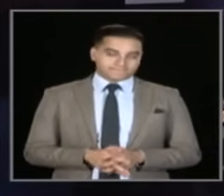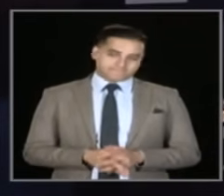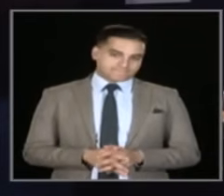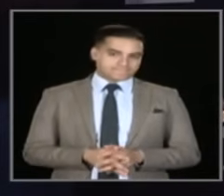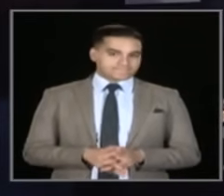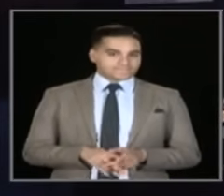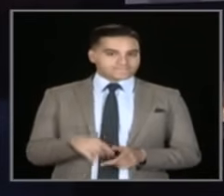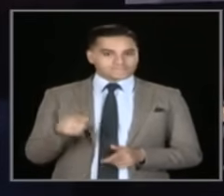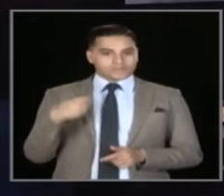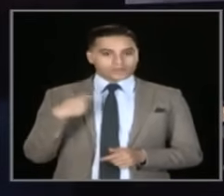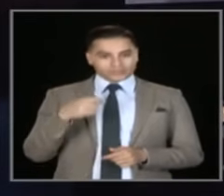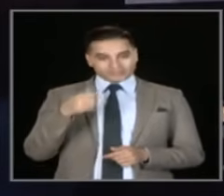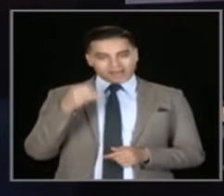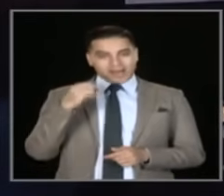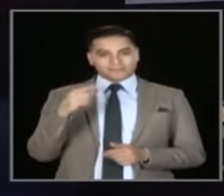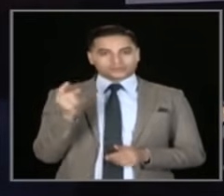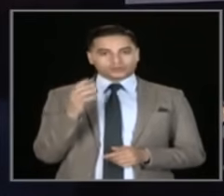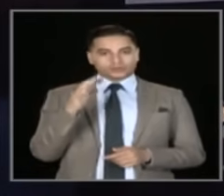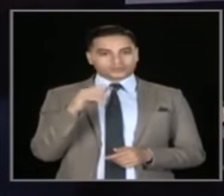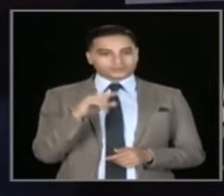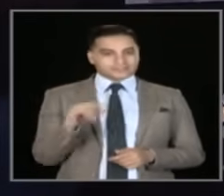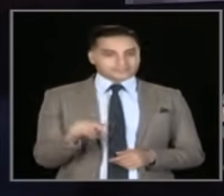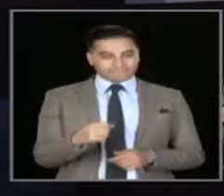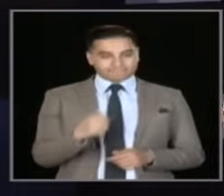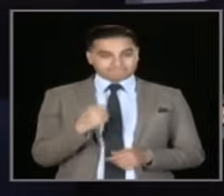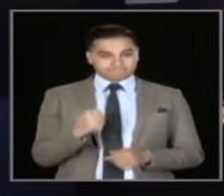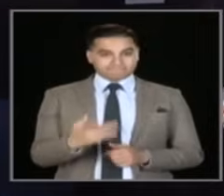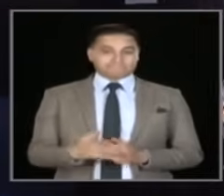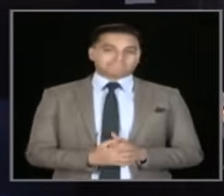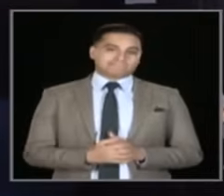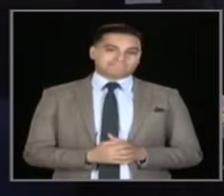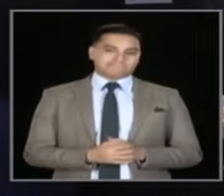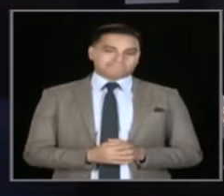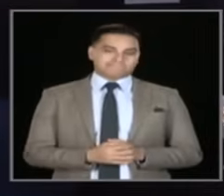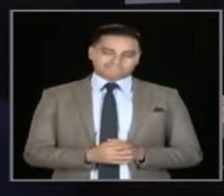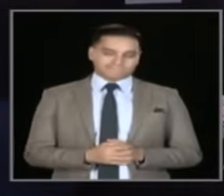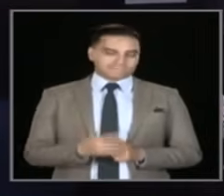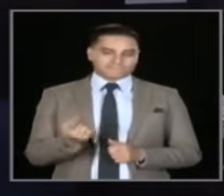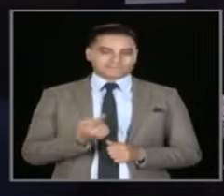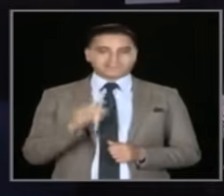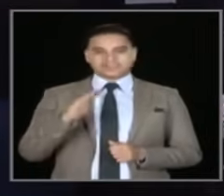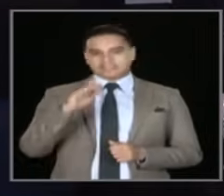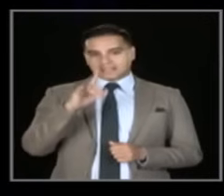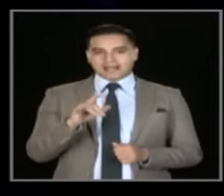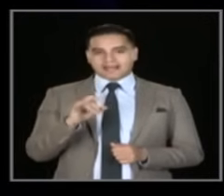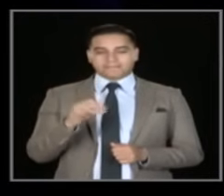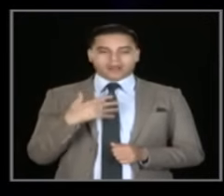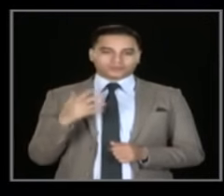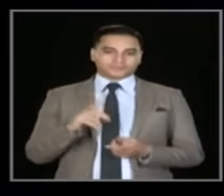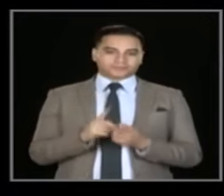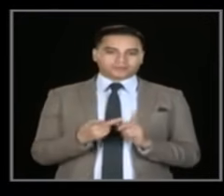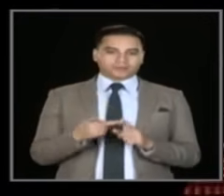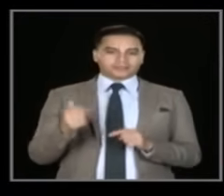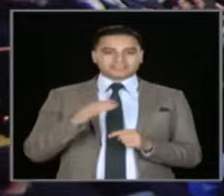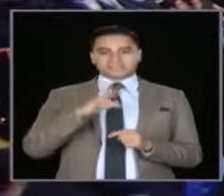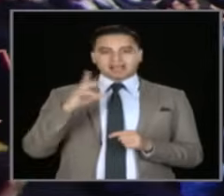بص، يعني ده سؤال كان سهل. ستريس. ستريس. طيب سليم، عايزين إسلام ينضم